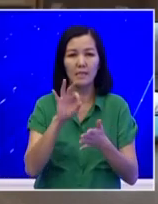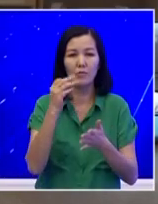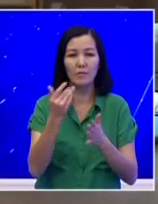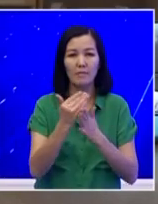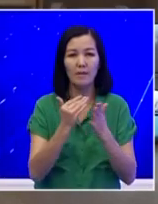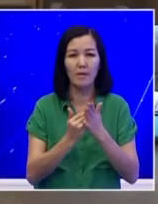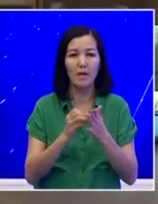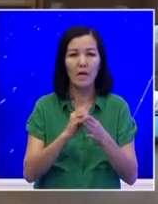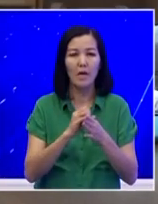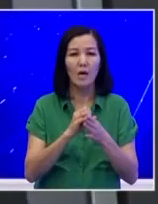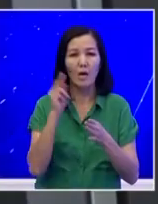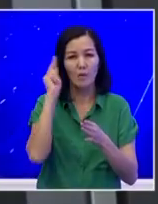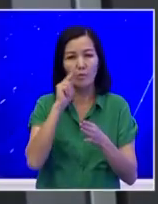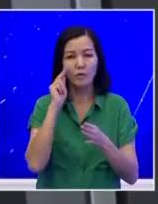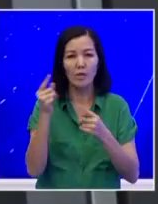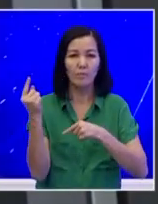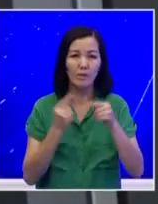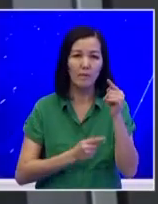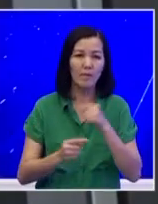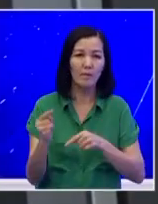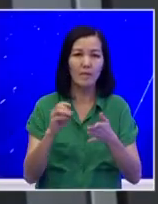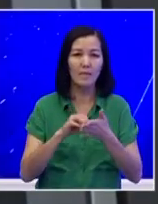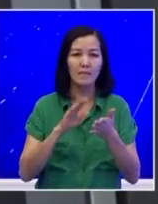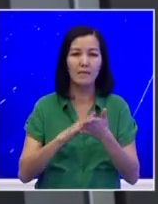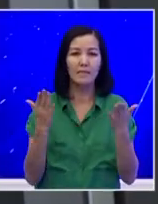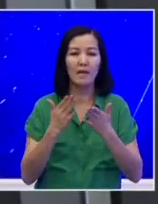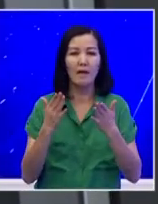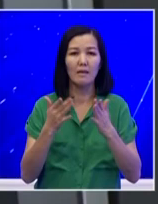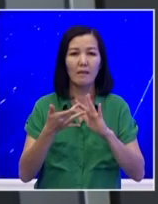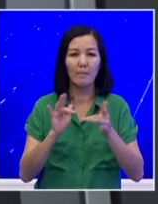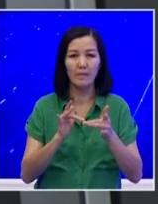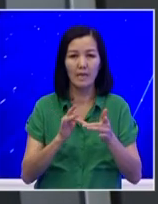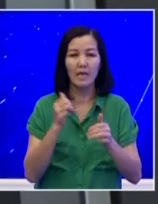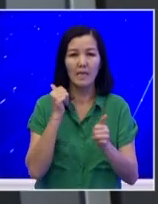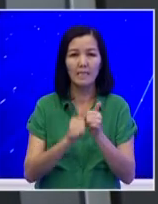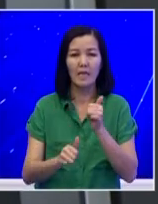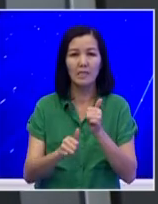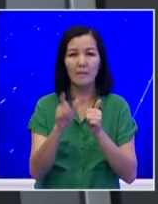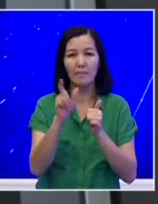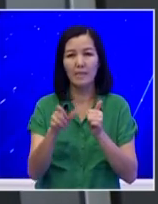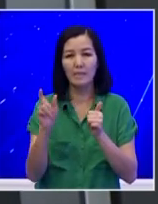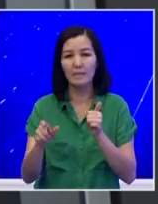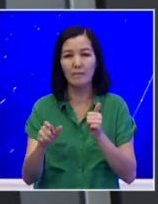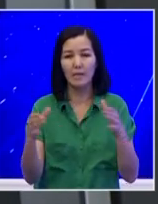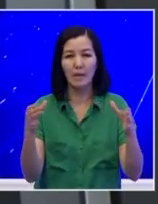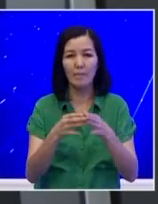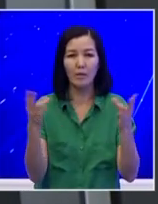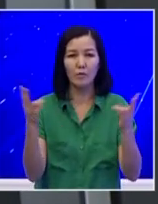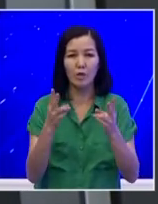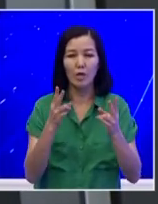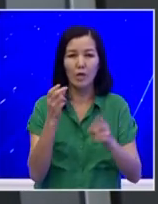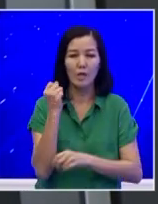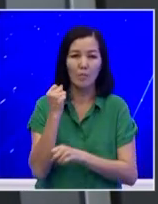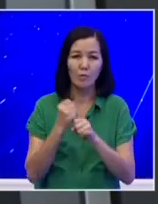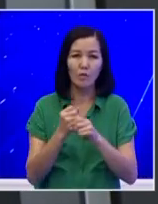и социальных программ обучают предпринимателей, как регистрироваться на портале. С каждым бизнесменом и компанией,